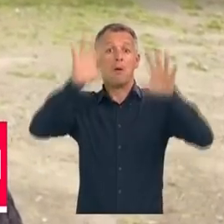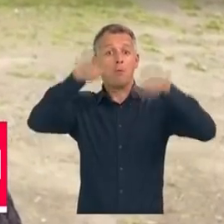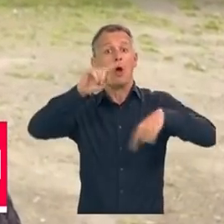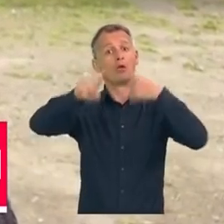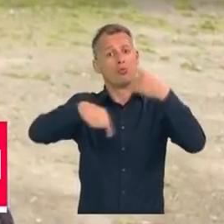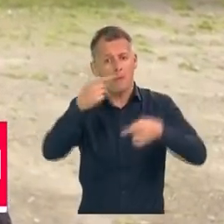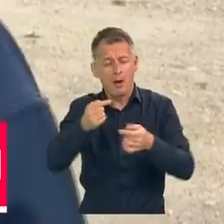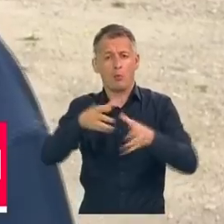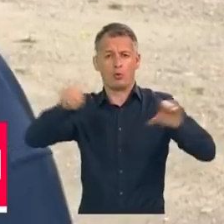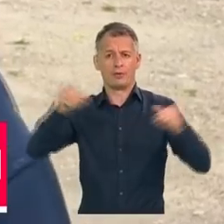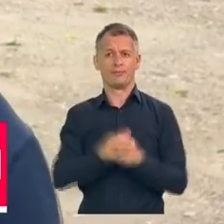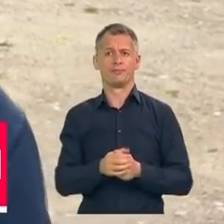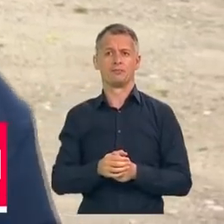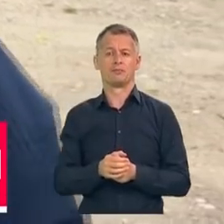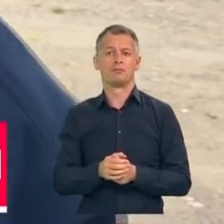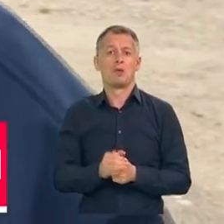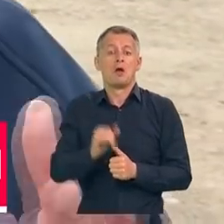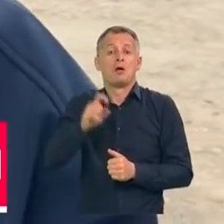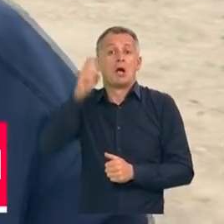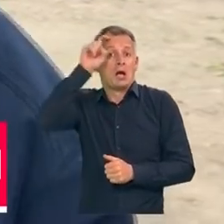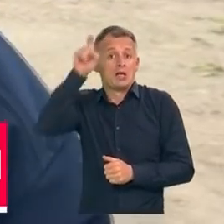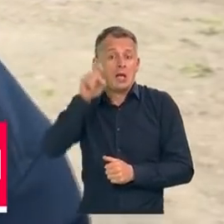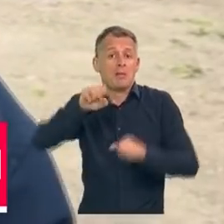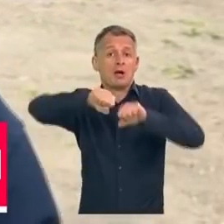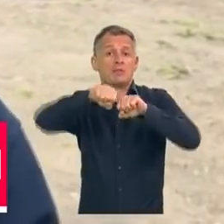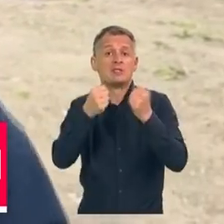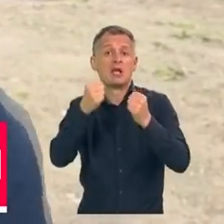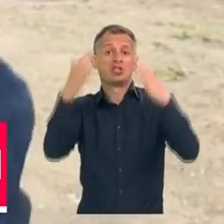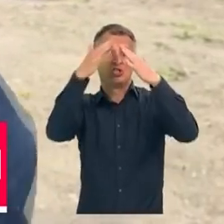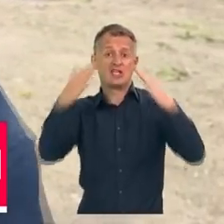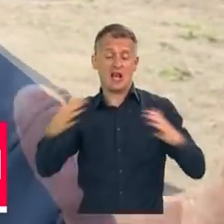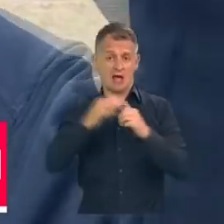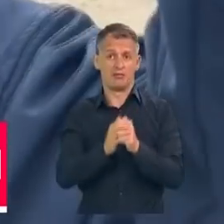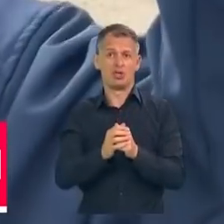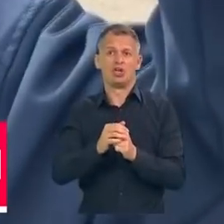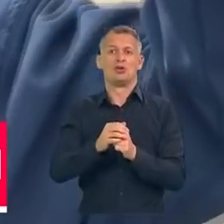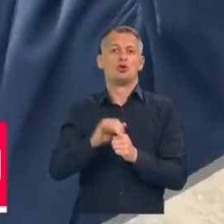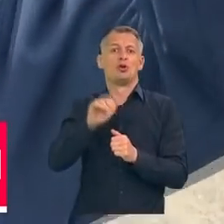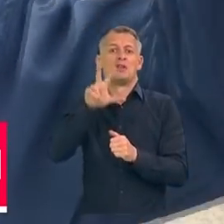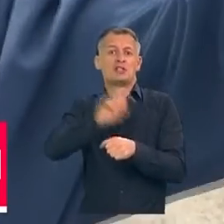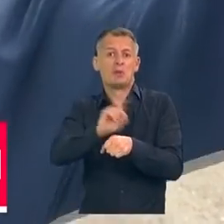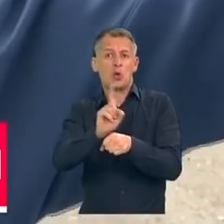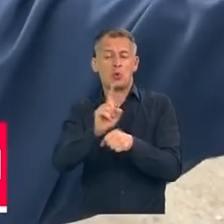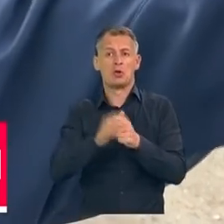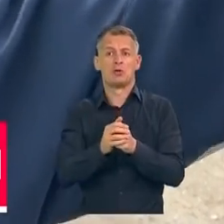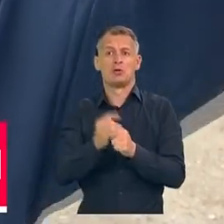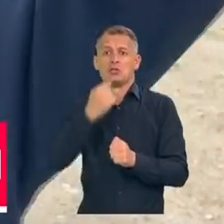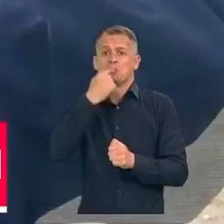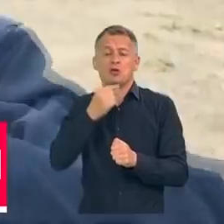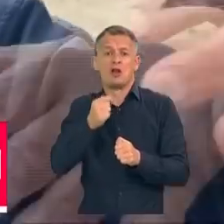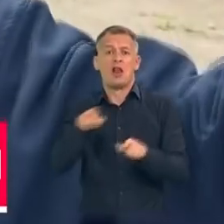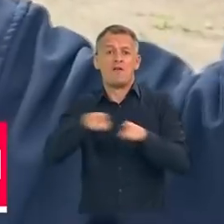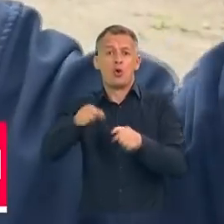urmă grămadă. Deci am putut sparge țigla. Și n-a dat și ea 5 minute. A venit o jumătate de oră și ceai că toarnă cu